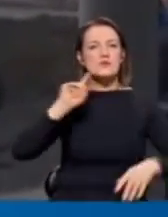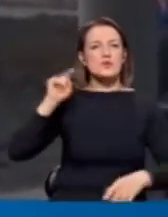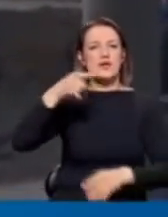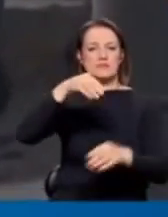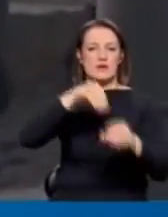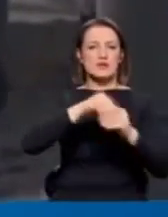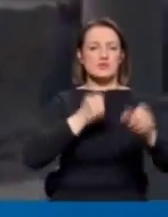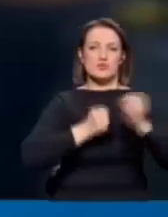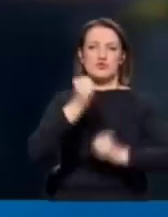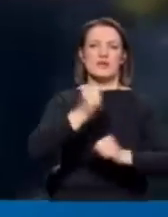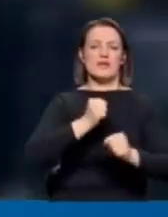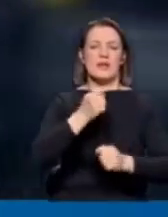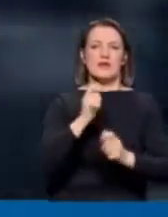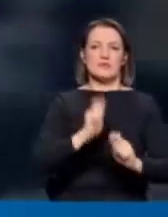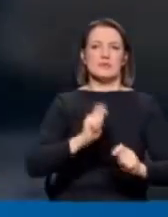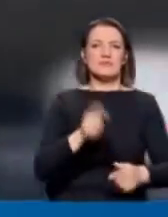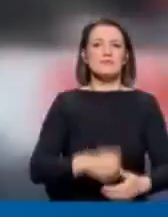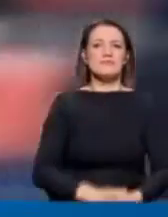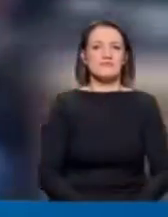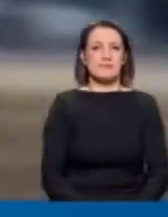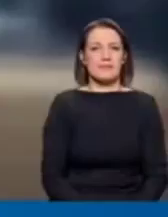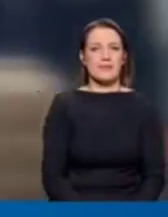mücadelesi veriyor Ukraynalı